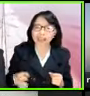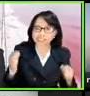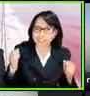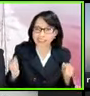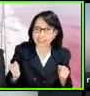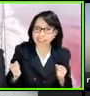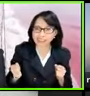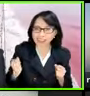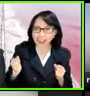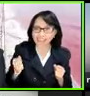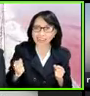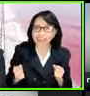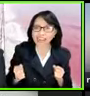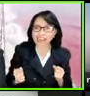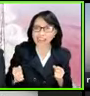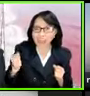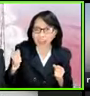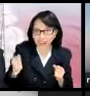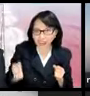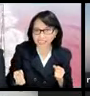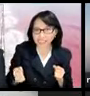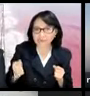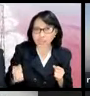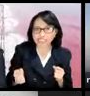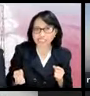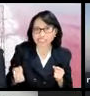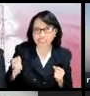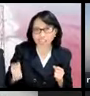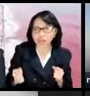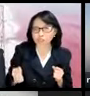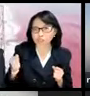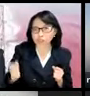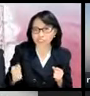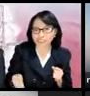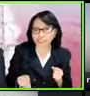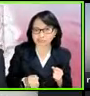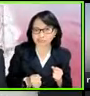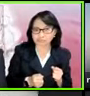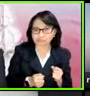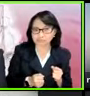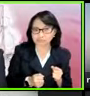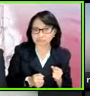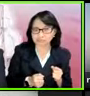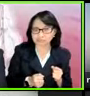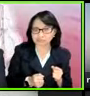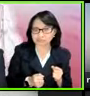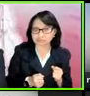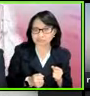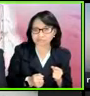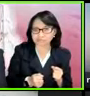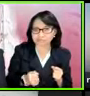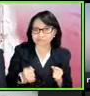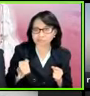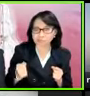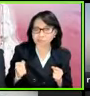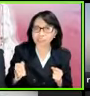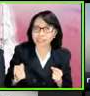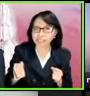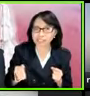bersama-sama saya adalah adalah ahli waris song joplin doktrin Yes